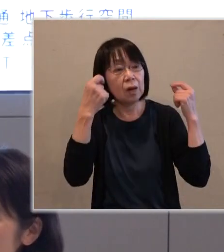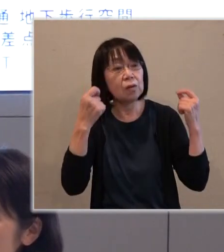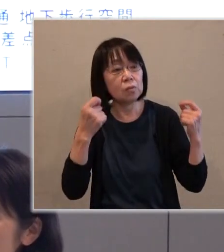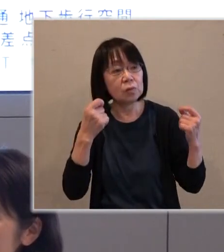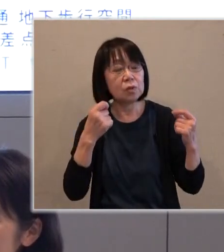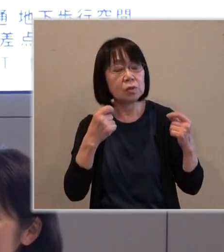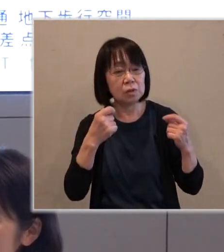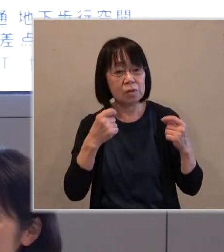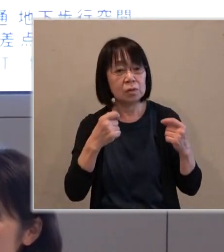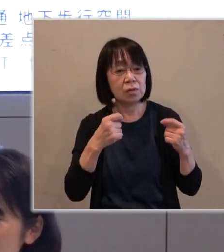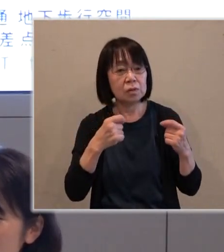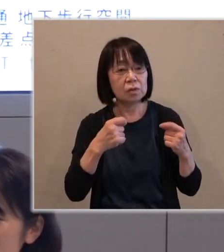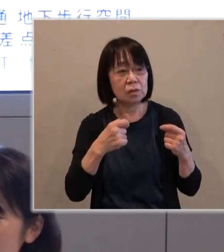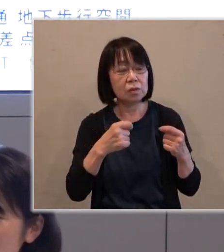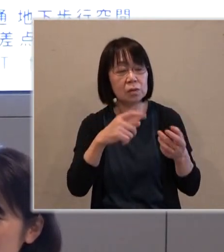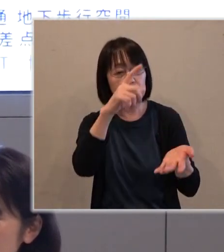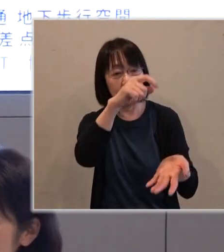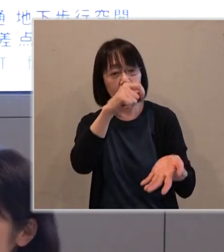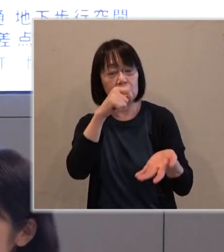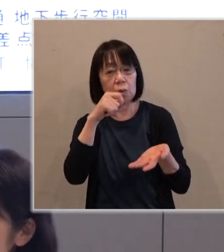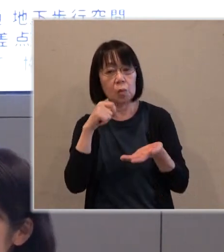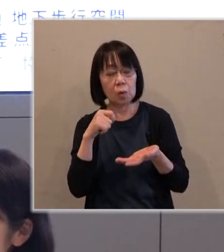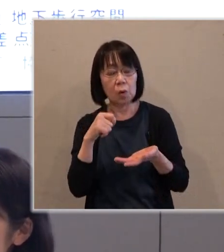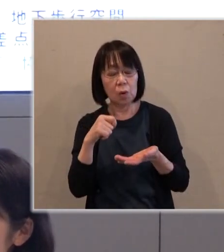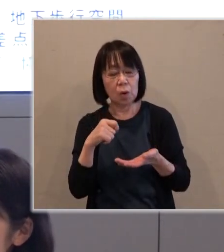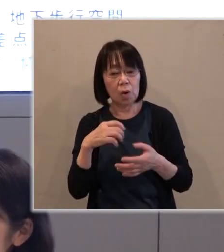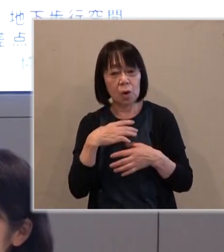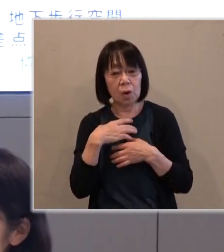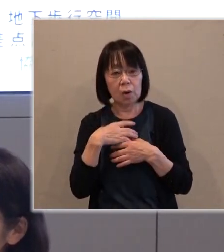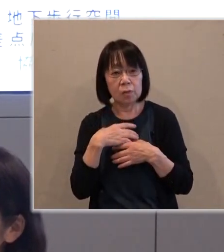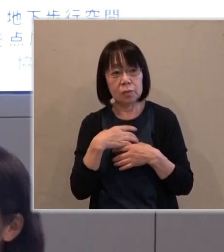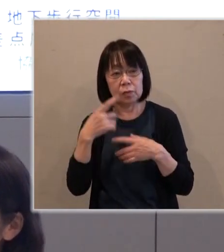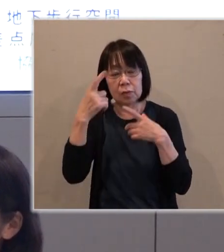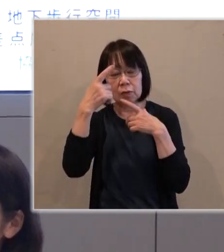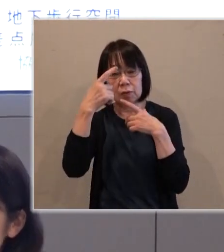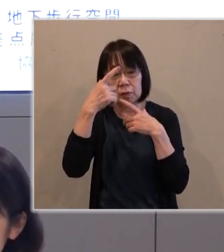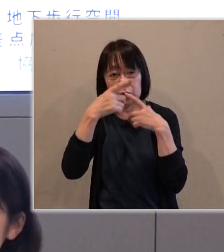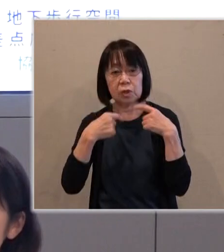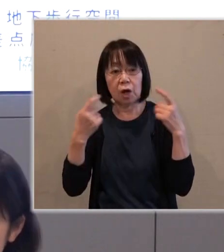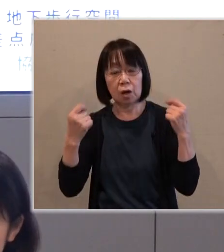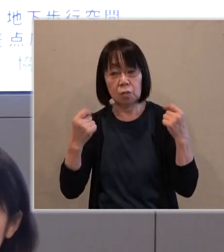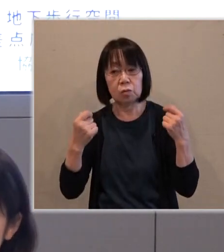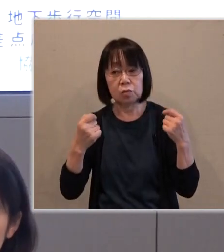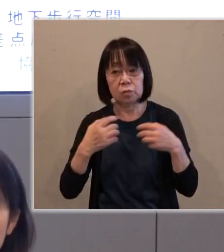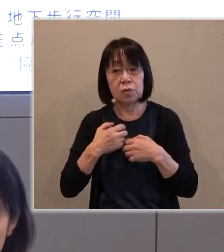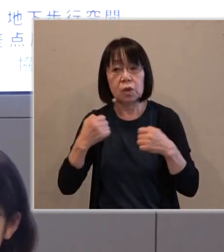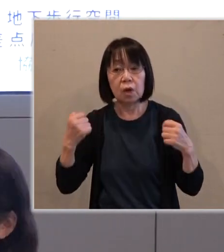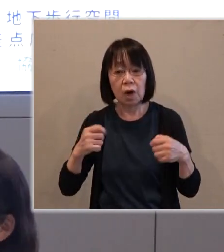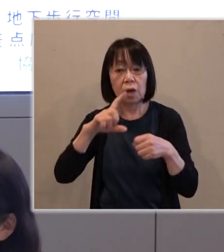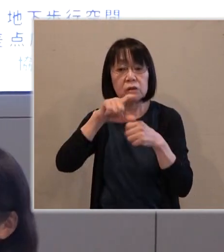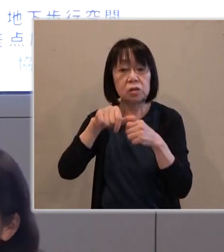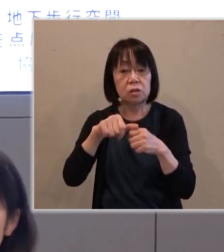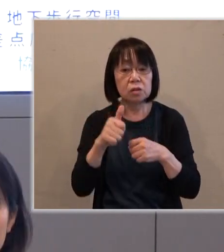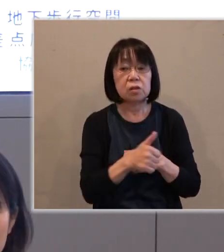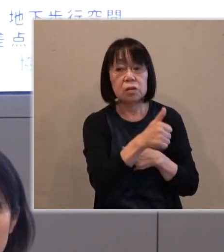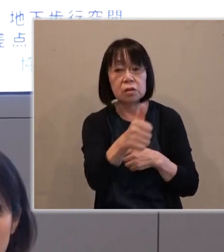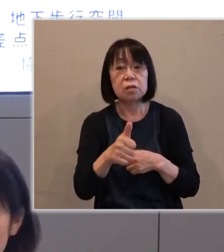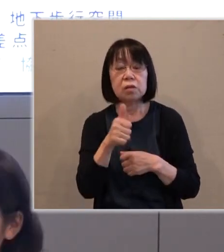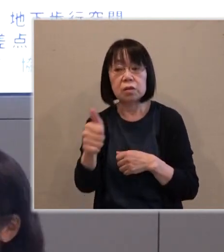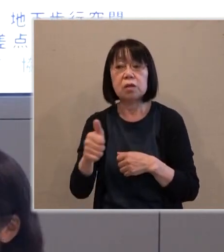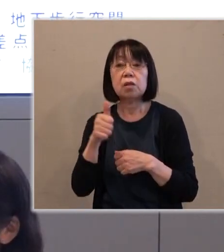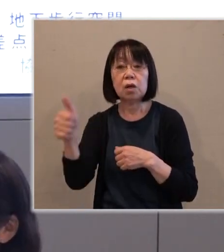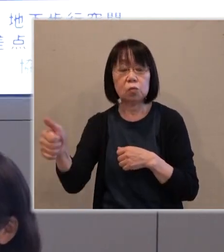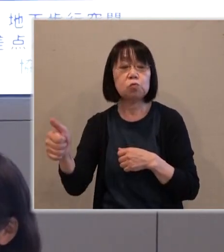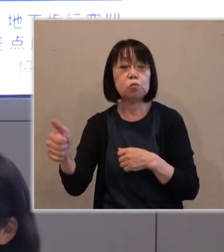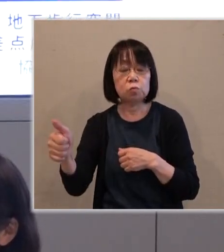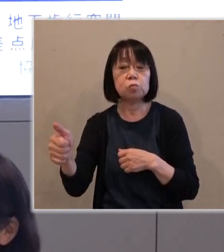声がかかることによって、大学生という人たちがつまり地域に出ていくっていう、そういう動線ができたっていうことじゃないですか。その地域に出